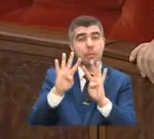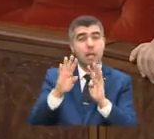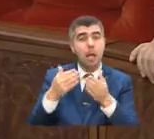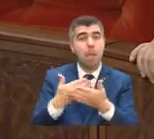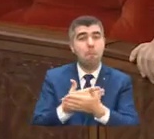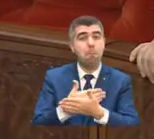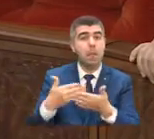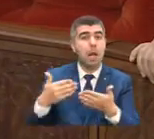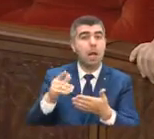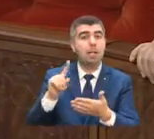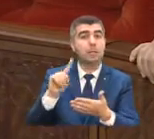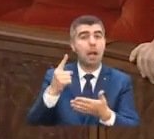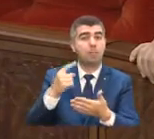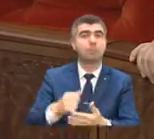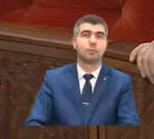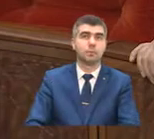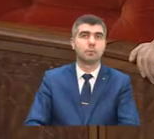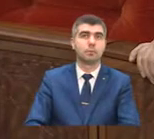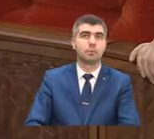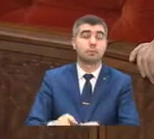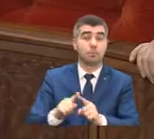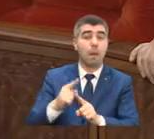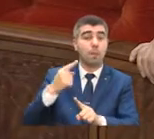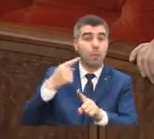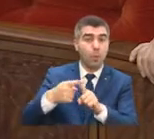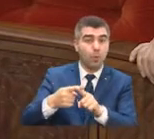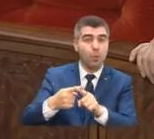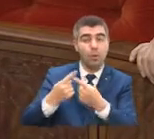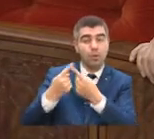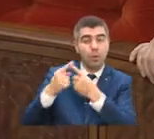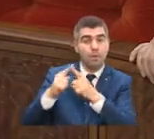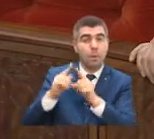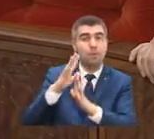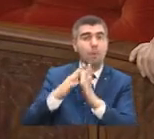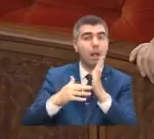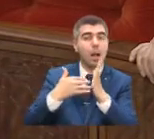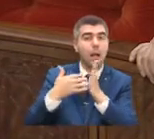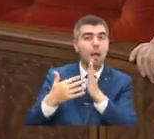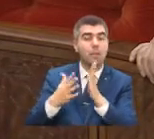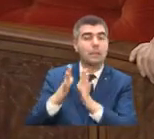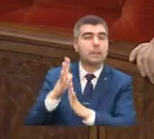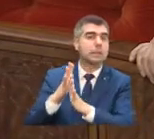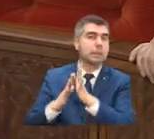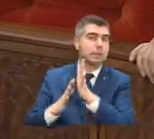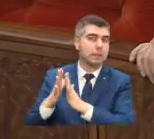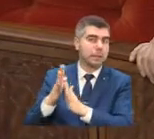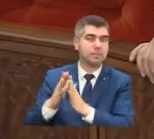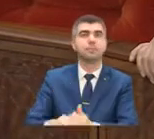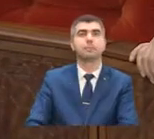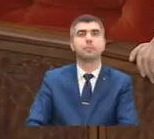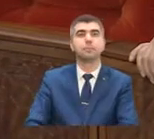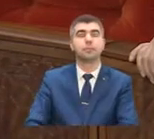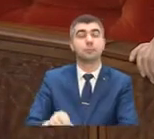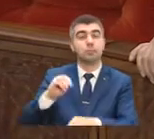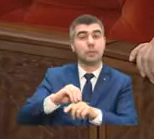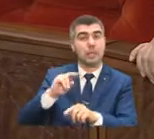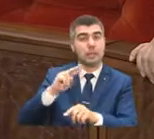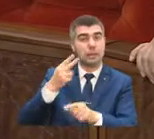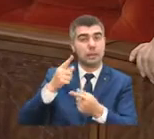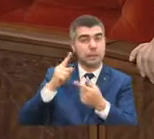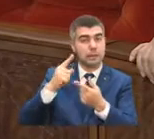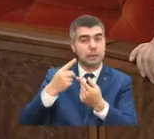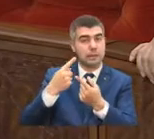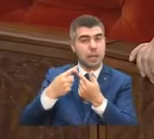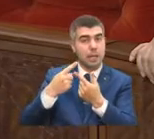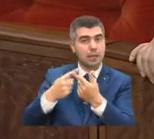800 مليار، بمعنى لابد بالاضافه الى ما تبقى من البرنامج اللي مرتبط بالكهرباء. المساله الثانيه في